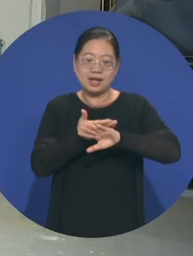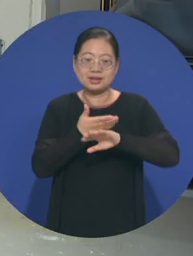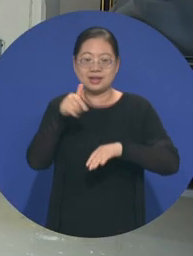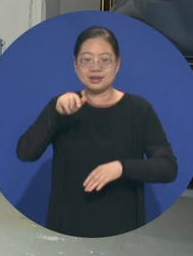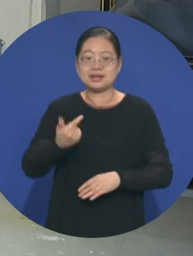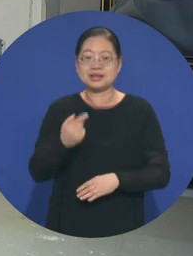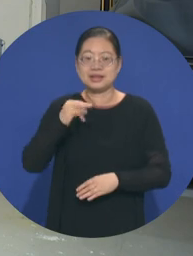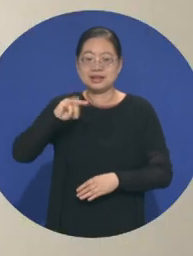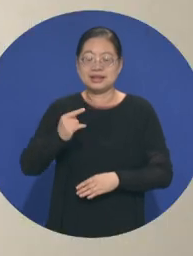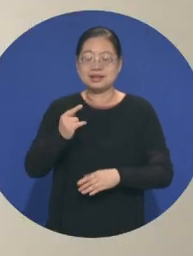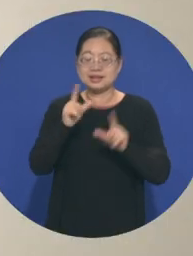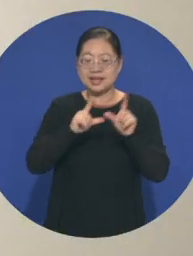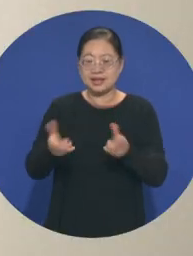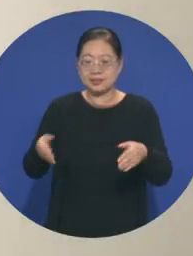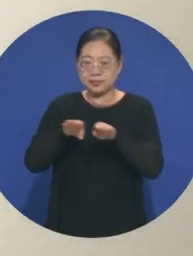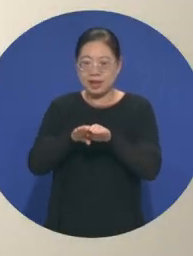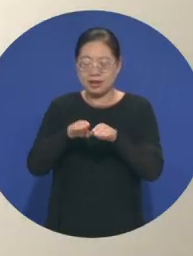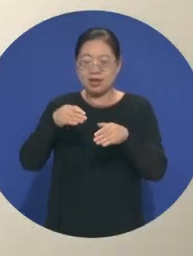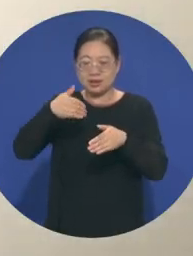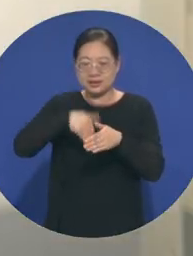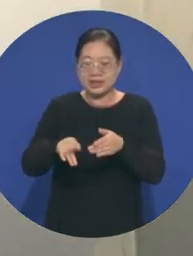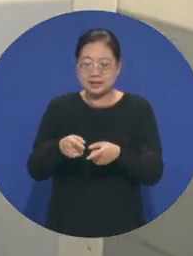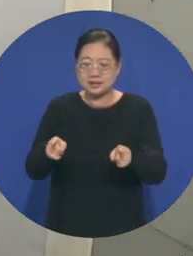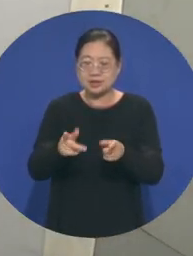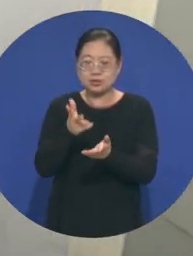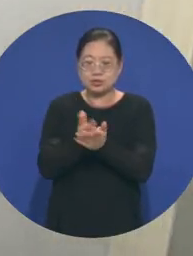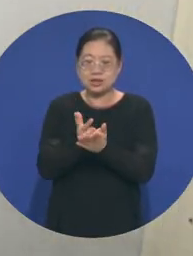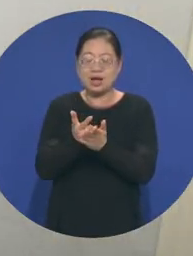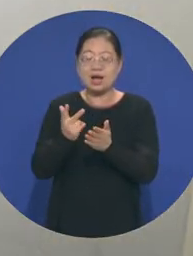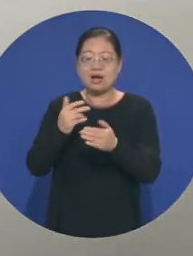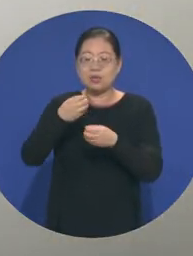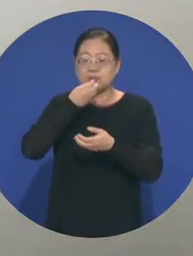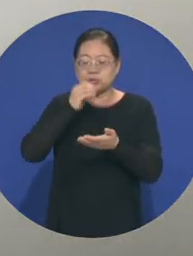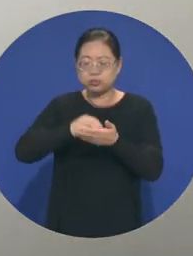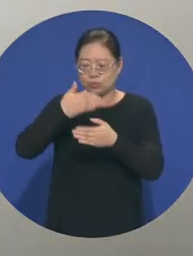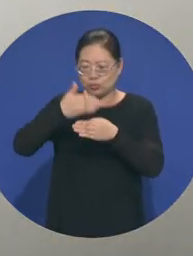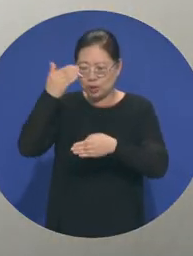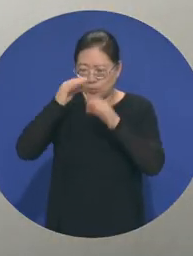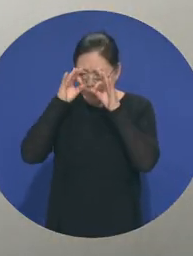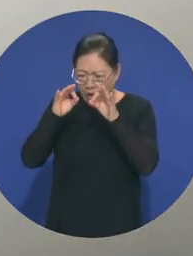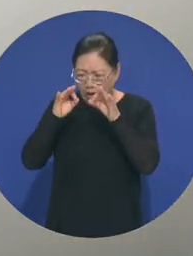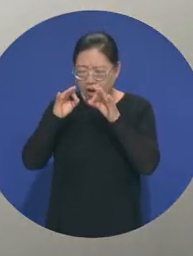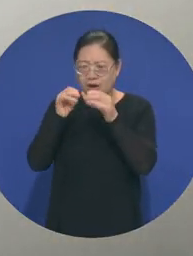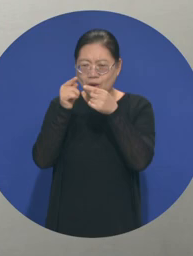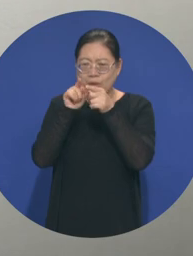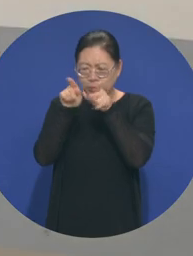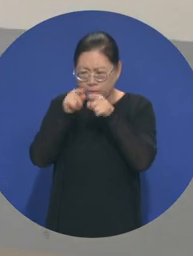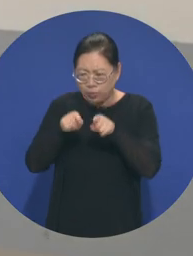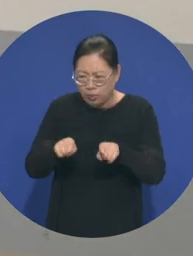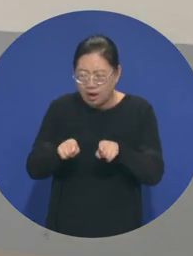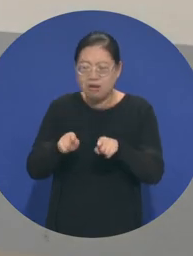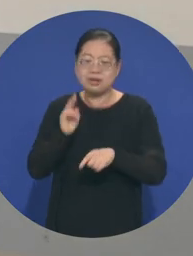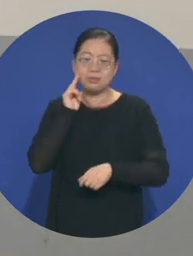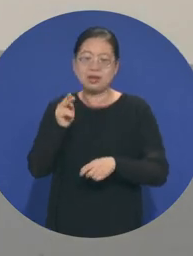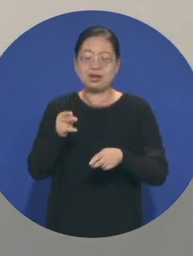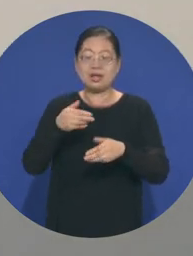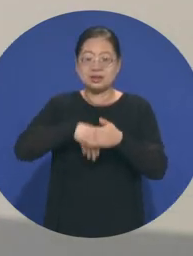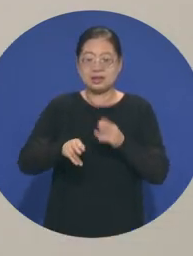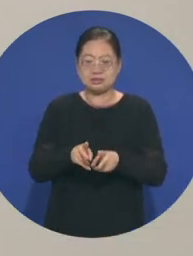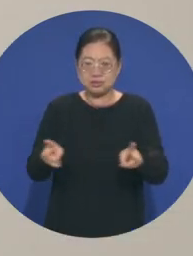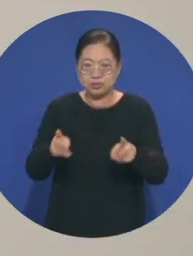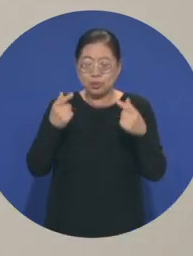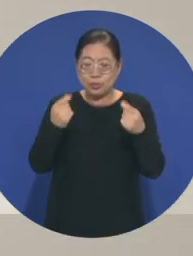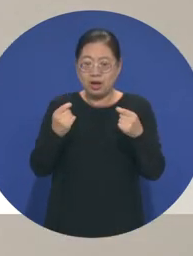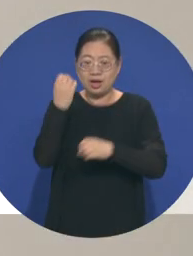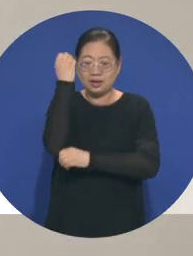또 다른 지역의 글린 생활 시설입니다 지하 1층 주차장 내부벽에 보이는 균열이 꽤 깁니다 지하 2층도